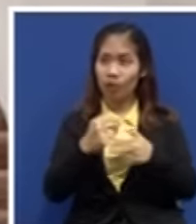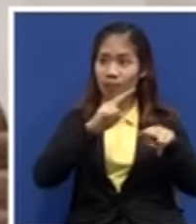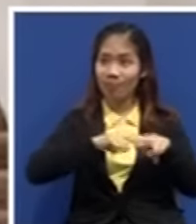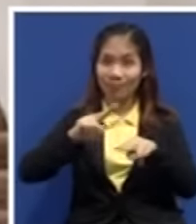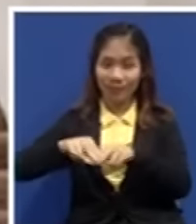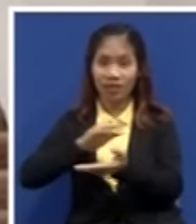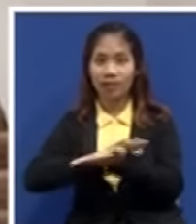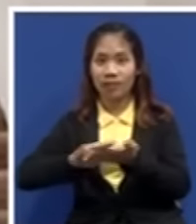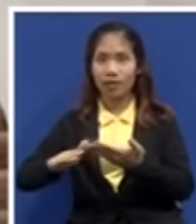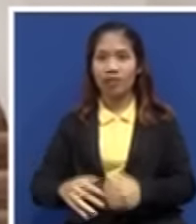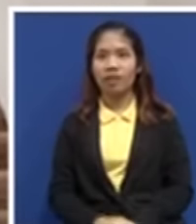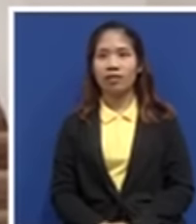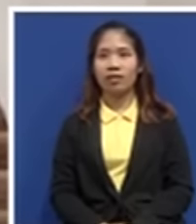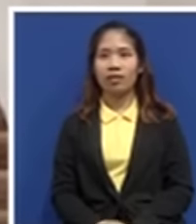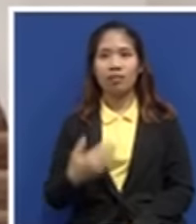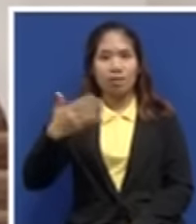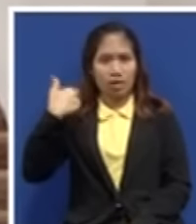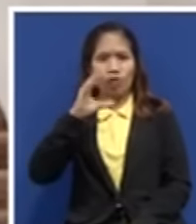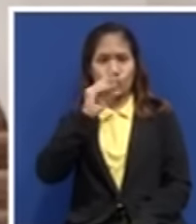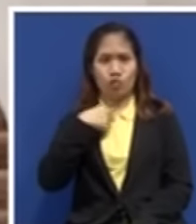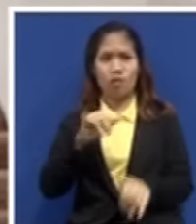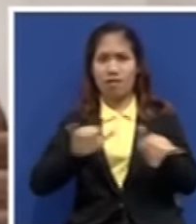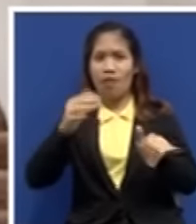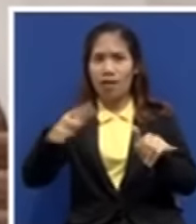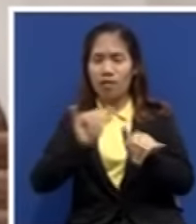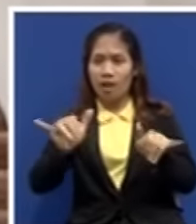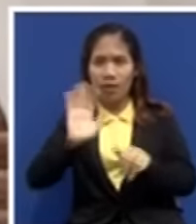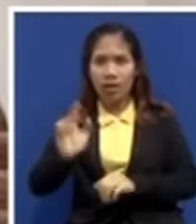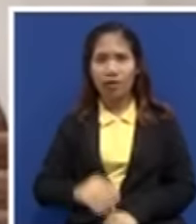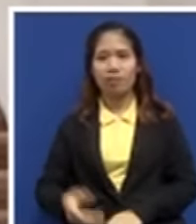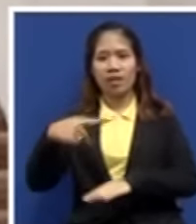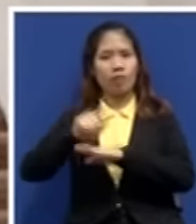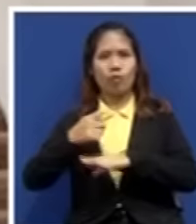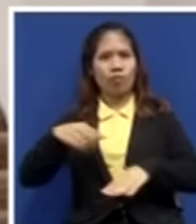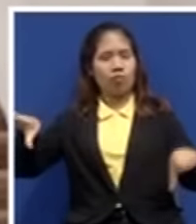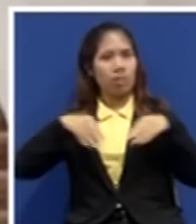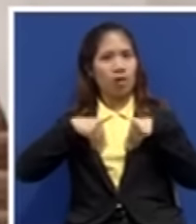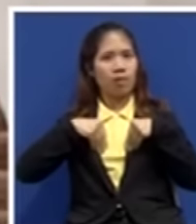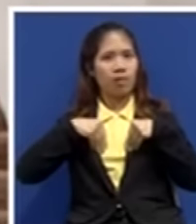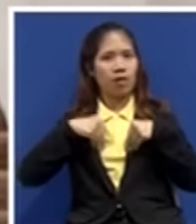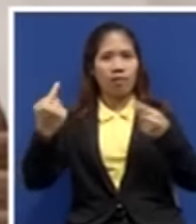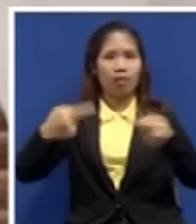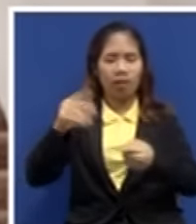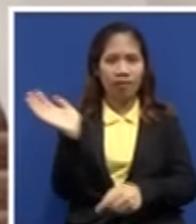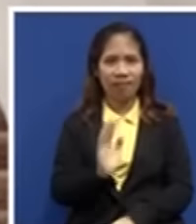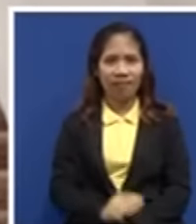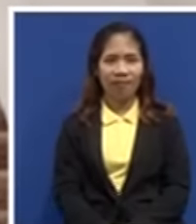เมื่อกี้ก็พูดยาวไปแล้วยาวไปแล้วเนี่ยครับพยายามจะตัดบทให้พูดให้จบ มาเถียงกันเองผมไม่ยอมนะครับ